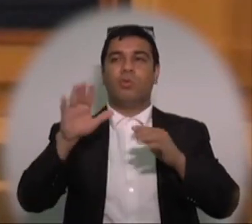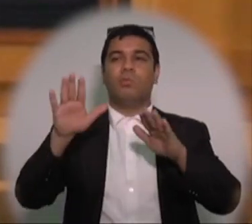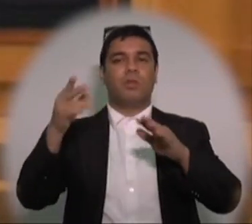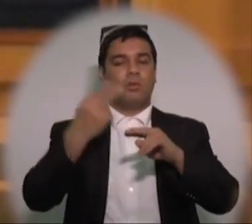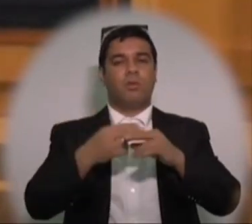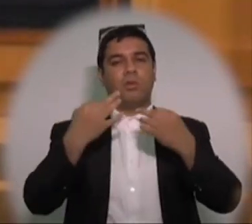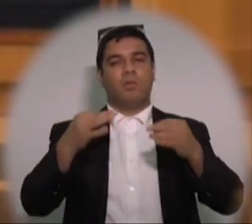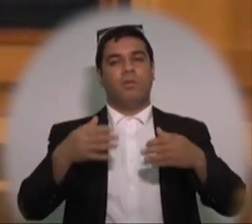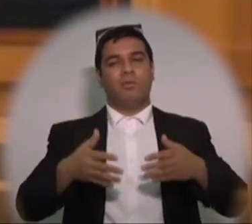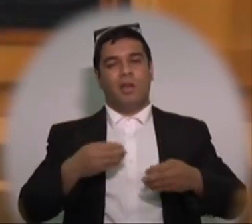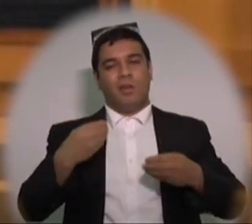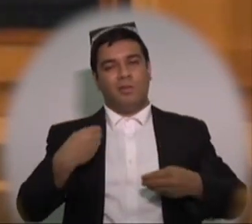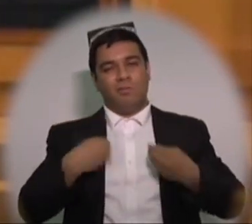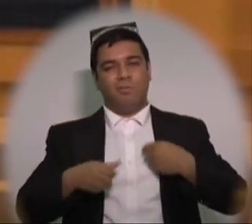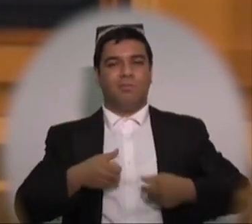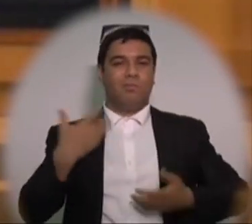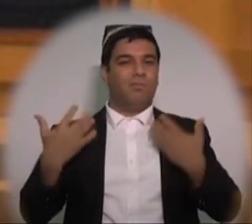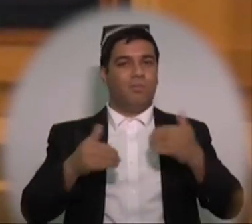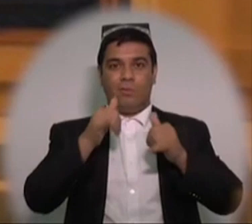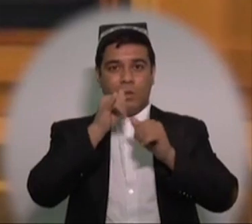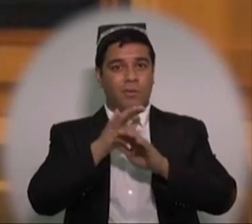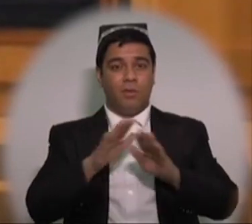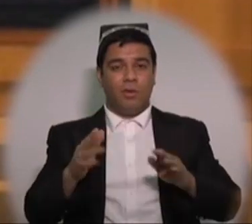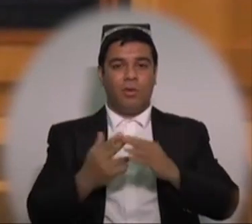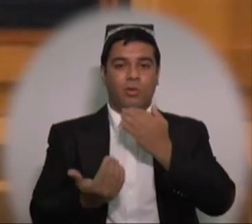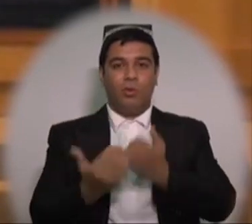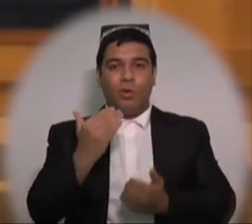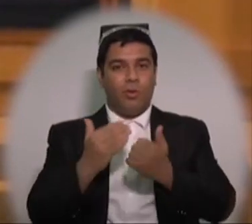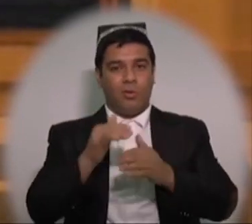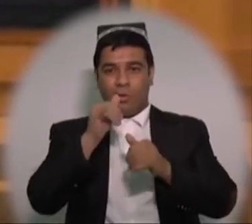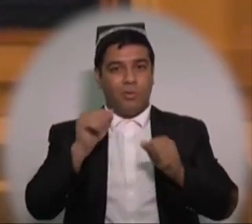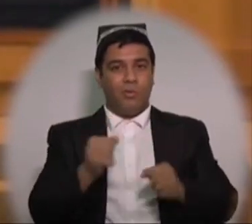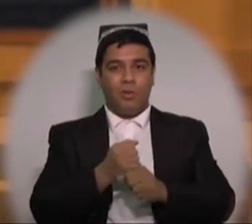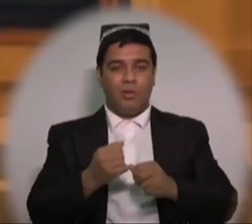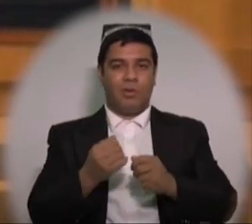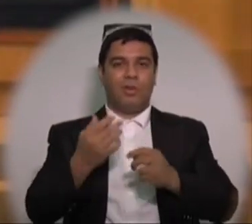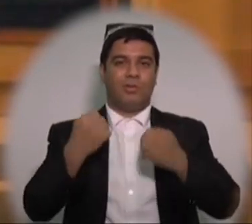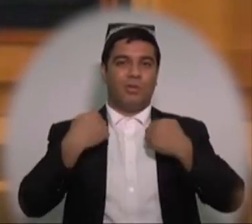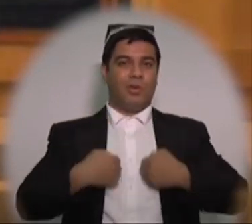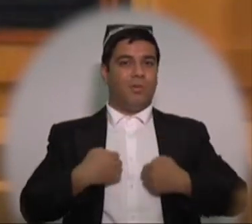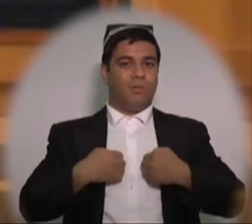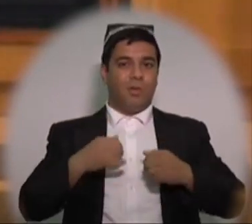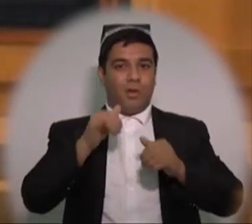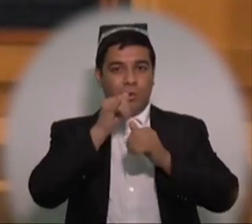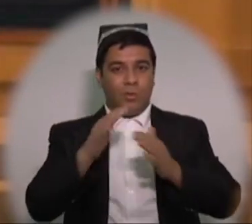cayda insan bir melal geçini almaydı. Taharat kılalmaydı, usul